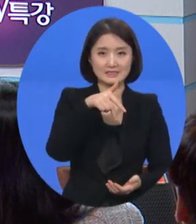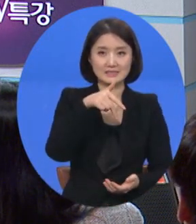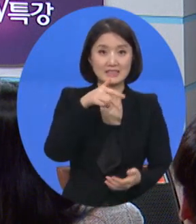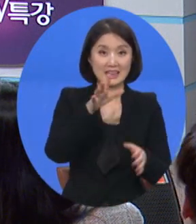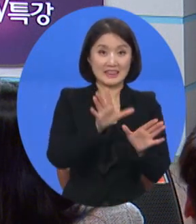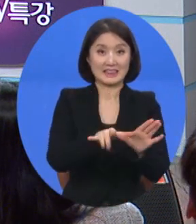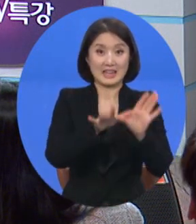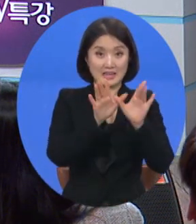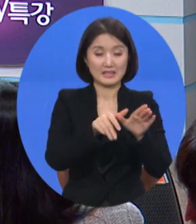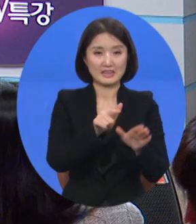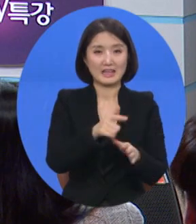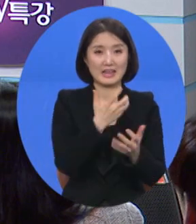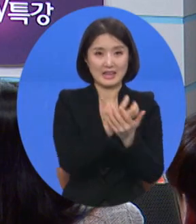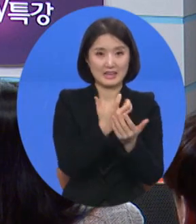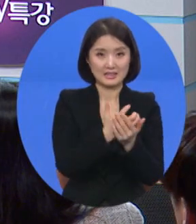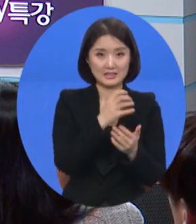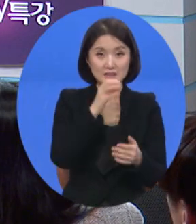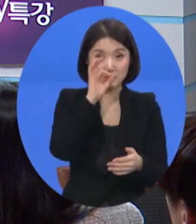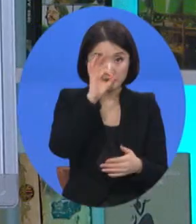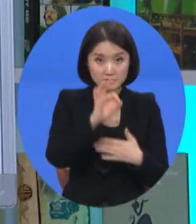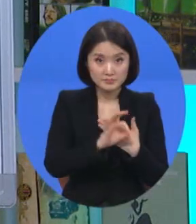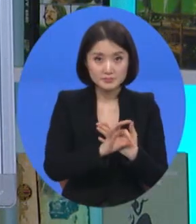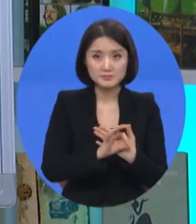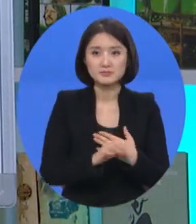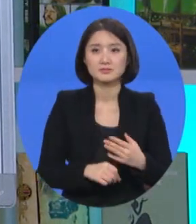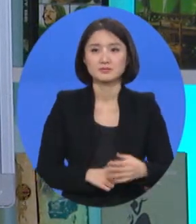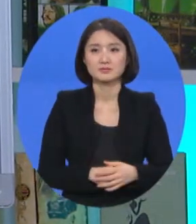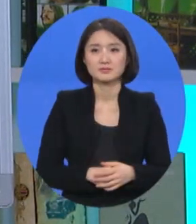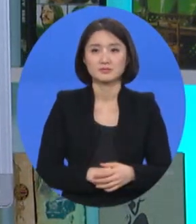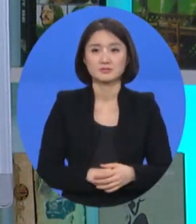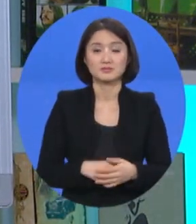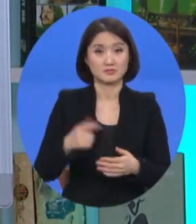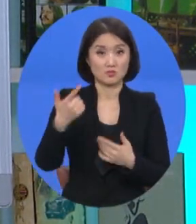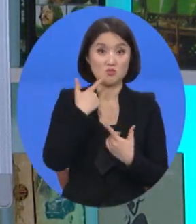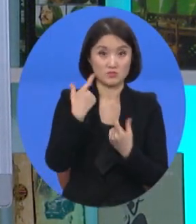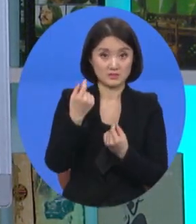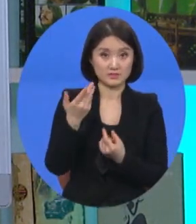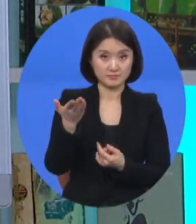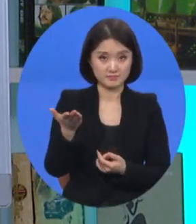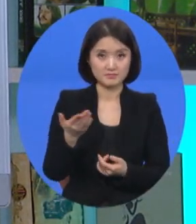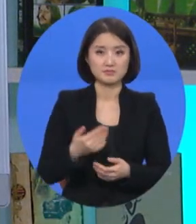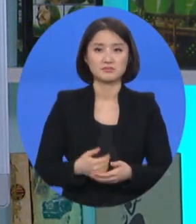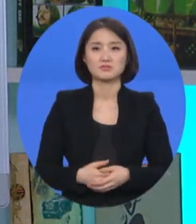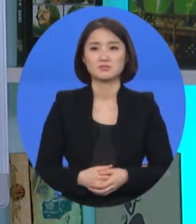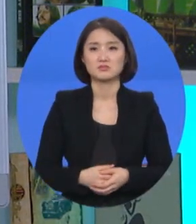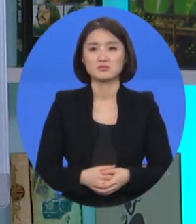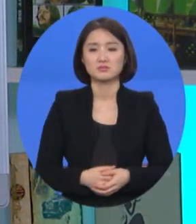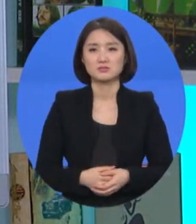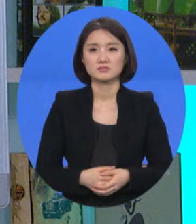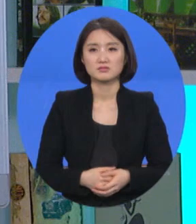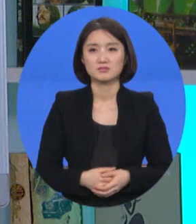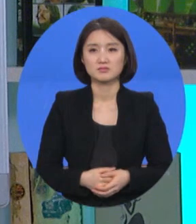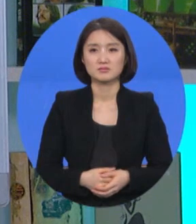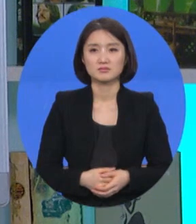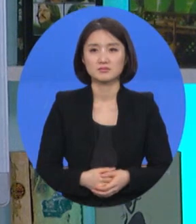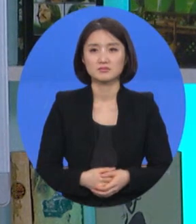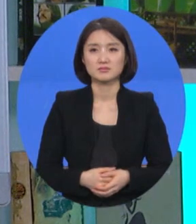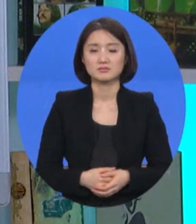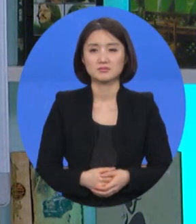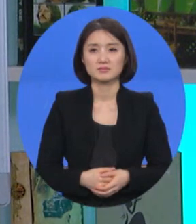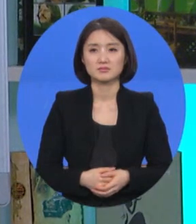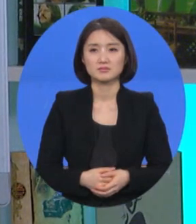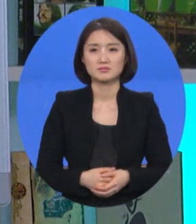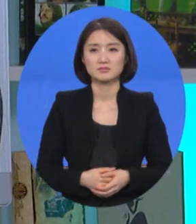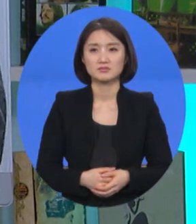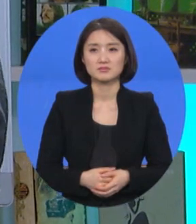나비는 한자로 어떻게 되죠 적재 합니다 요렇게 쓰죠 그죠 여기에 제비 저는 나비 접자 입니다 이 접자